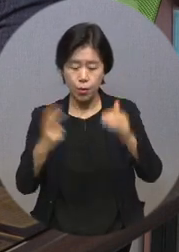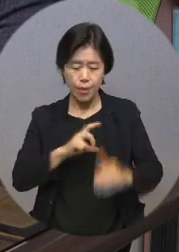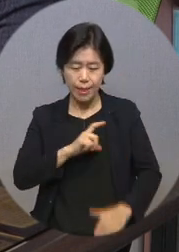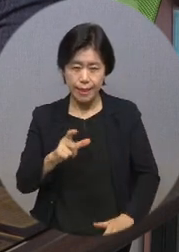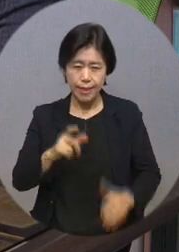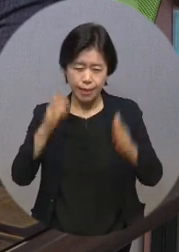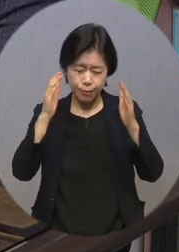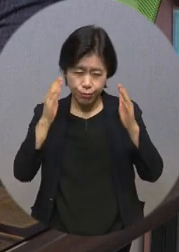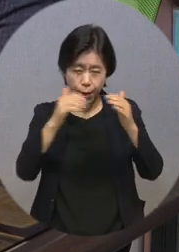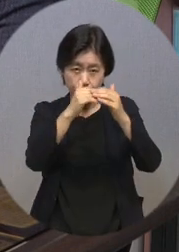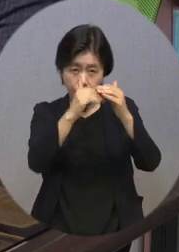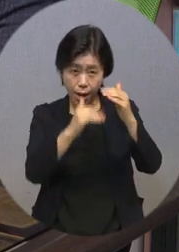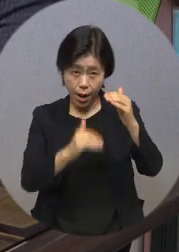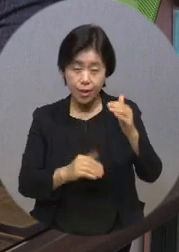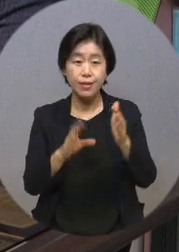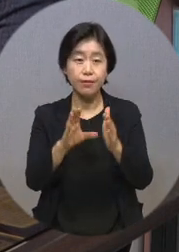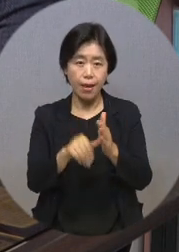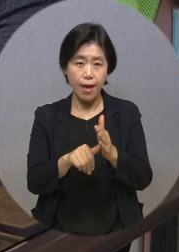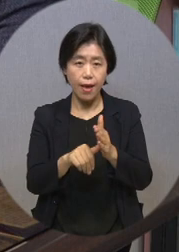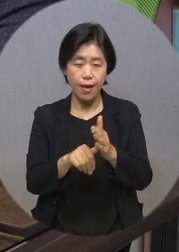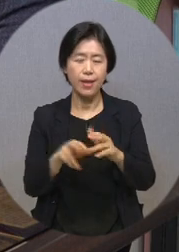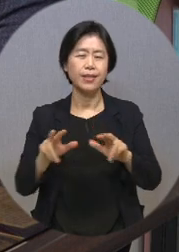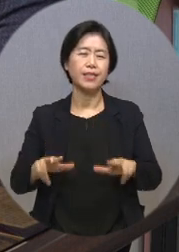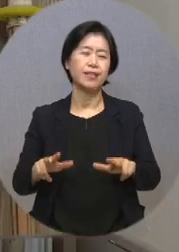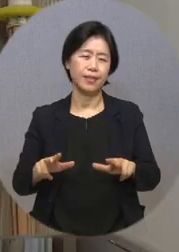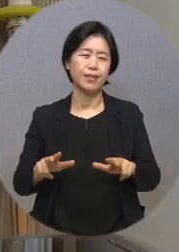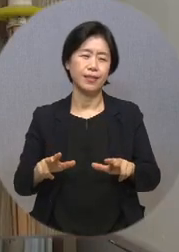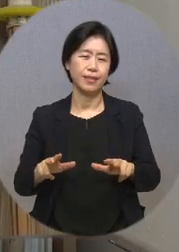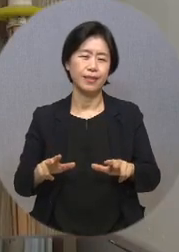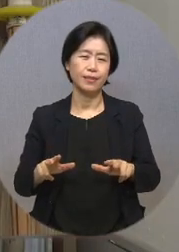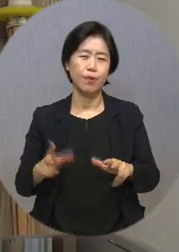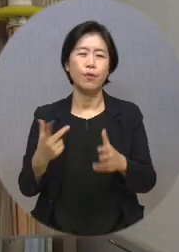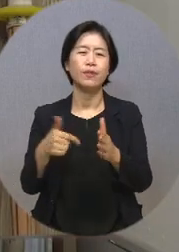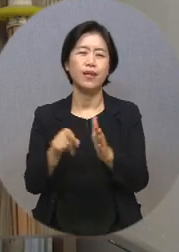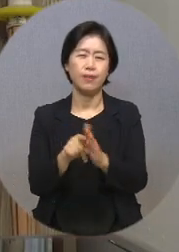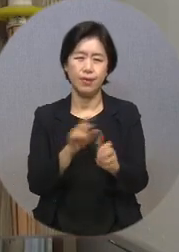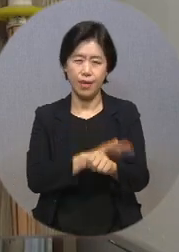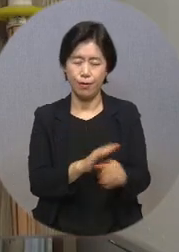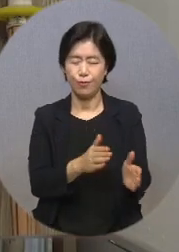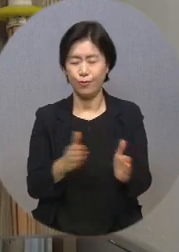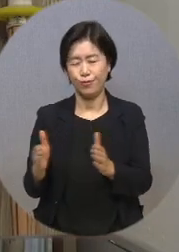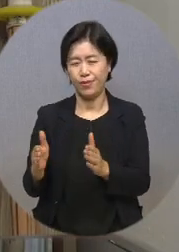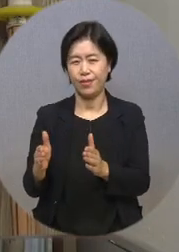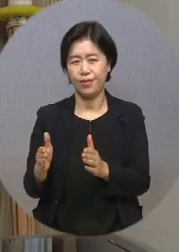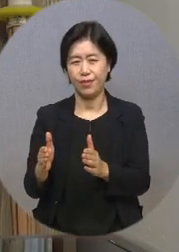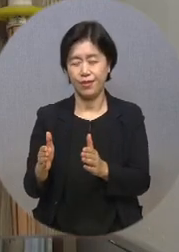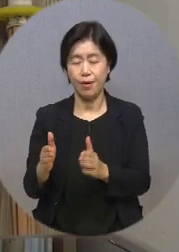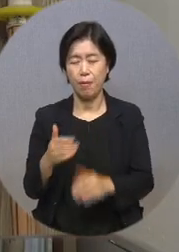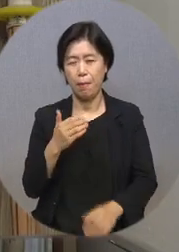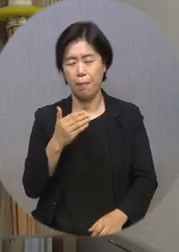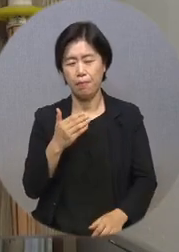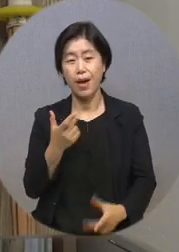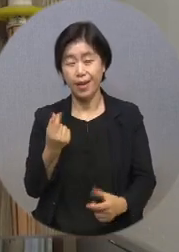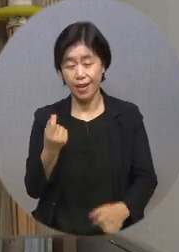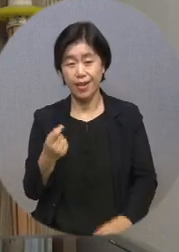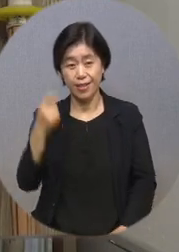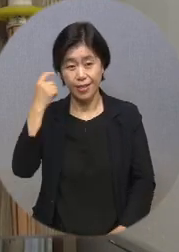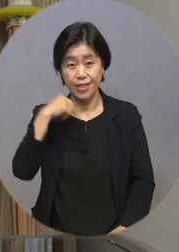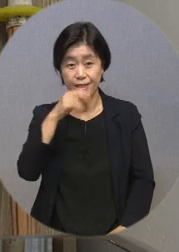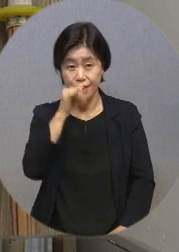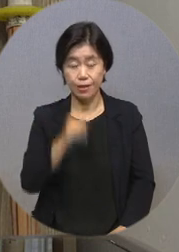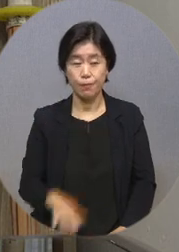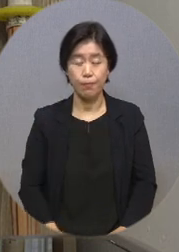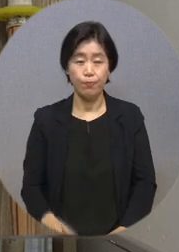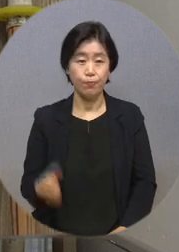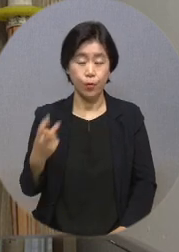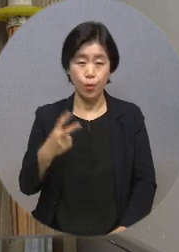과정에서 아마도 훗날 지금 현재를 이루는 거겠죠. 사회복지협회의 일을 맡아서 정말 복지행정수들을 만들어야 되겠구나,